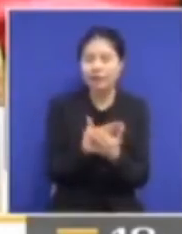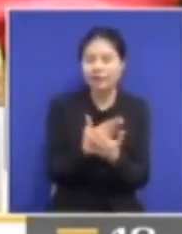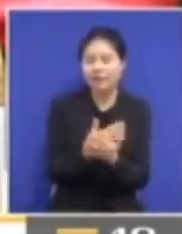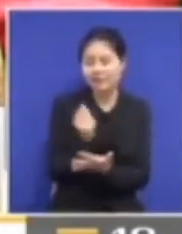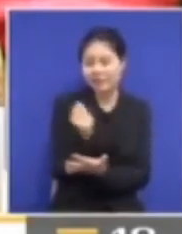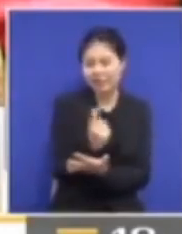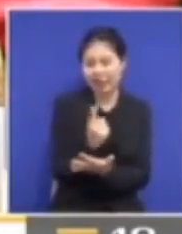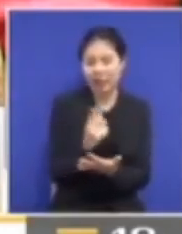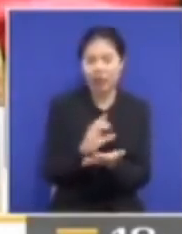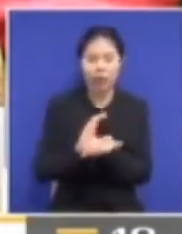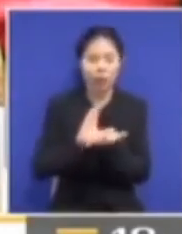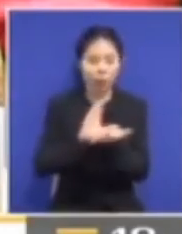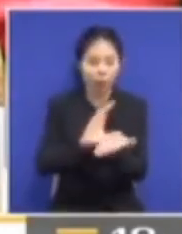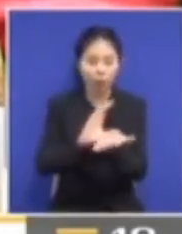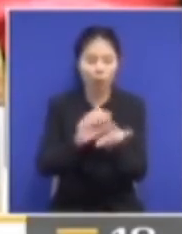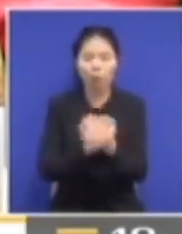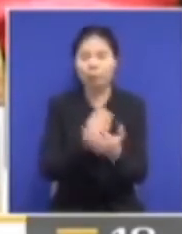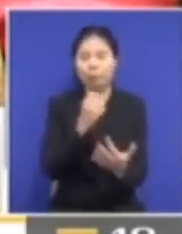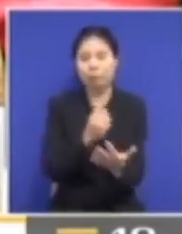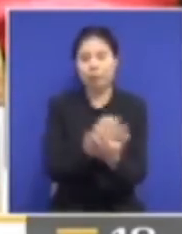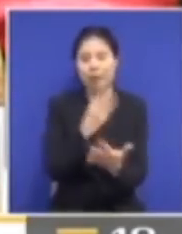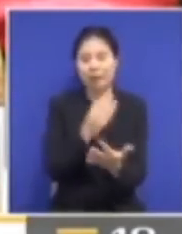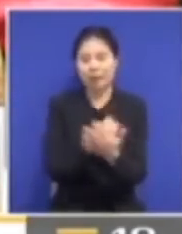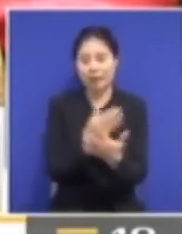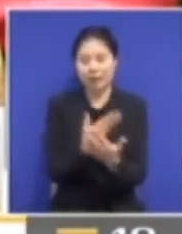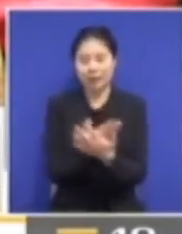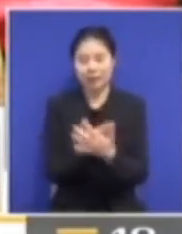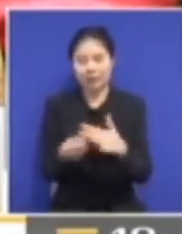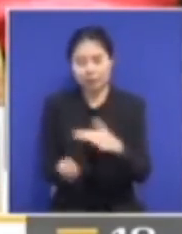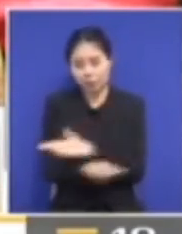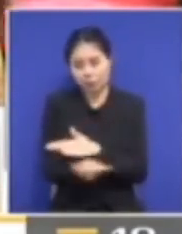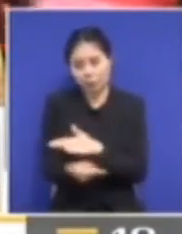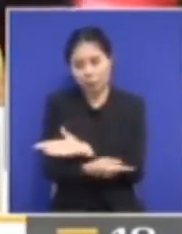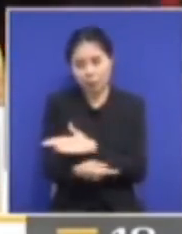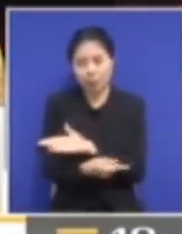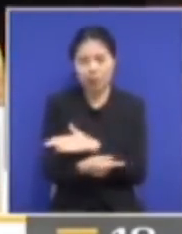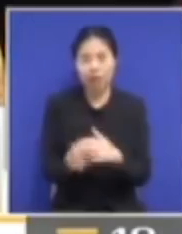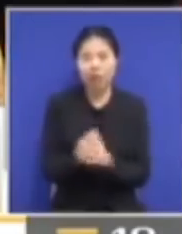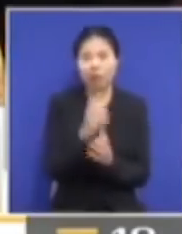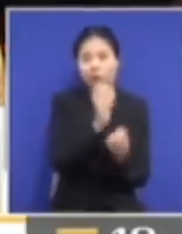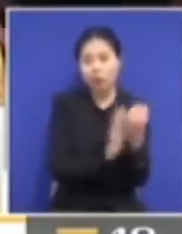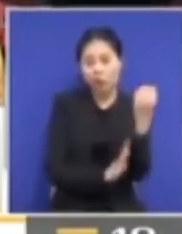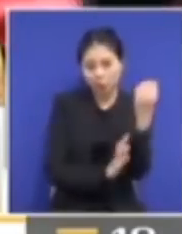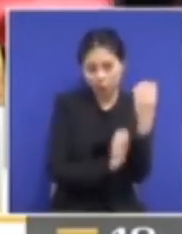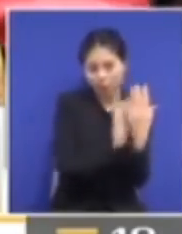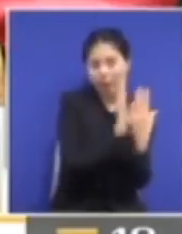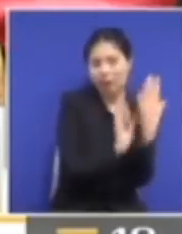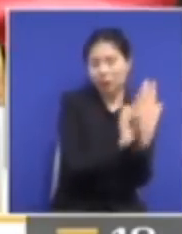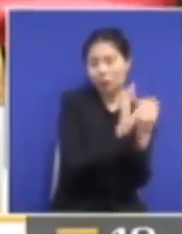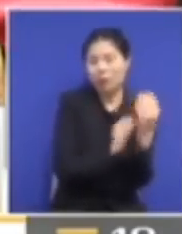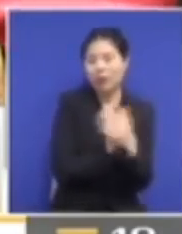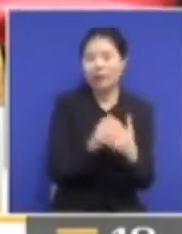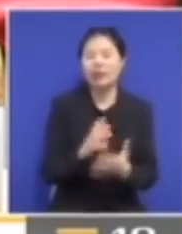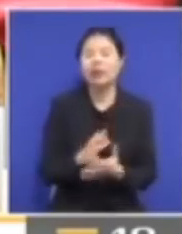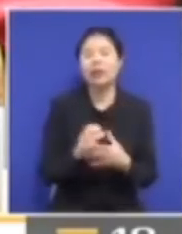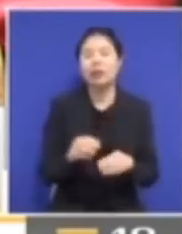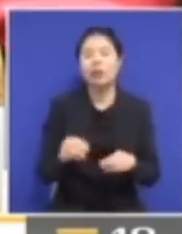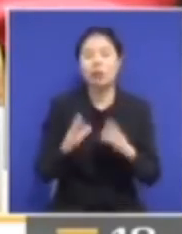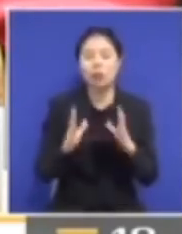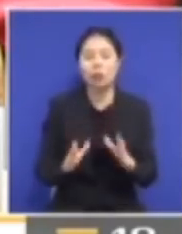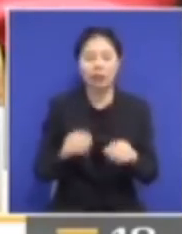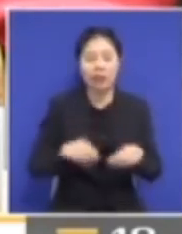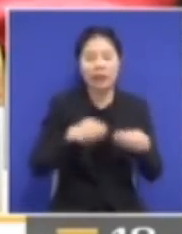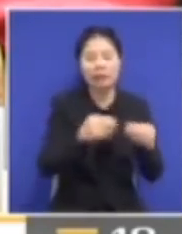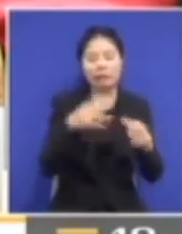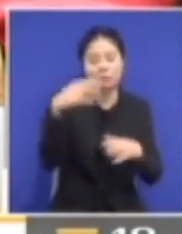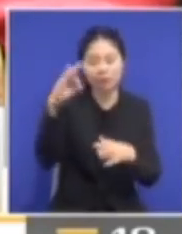ริตกันต้นไม้สวนนุชเขาบริจาคนะก็ยังคิดเป็นเงินงบประมาณมาอีกนะก็ยังเงียบหาย